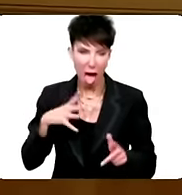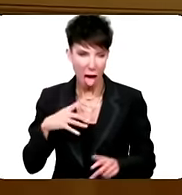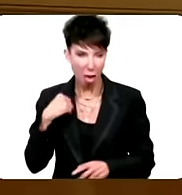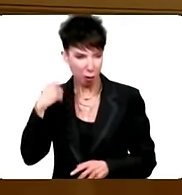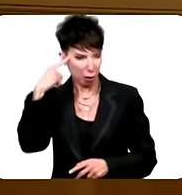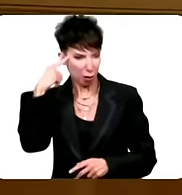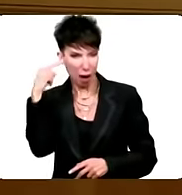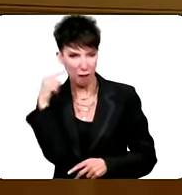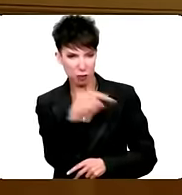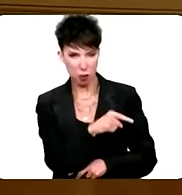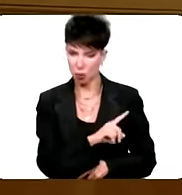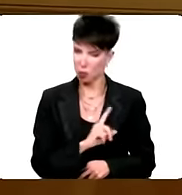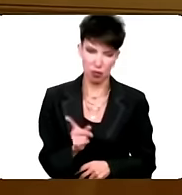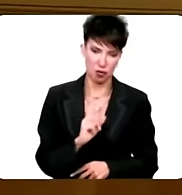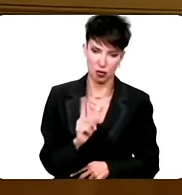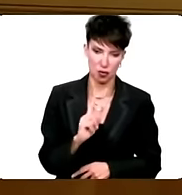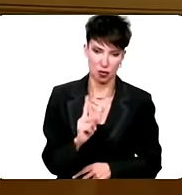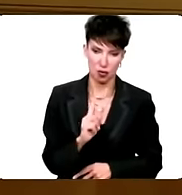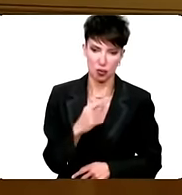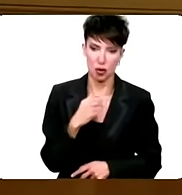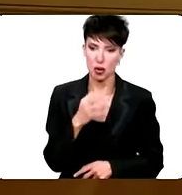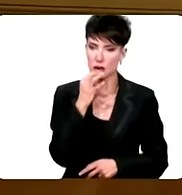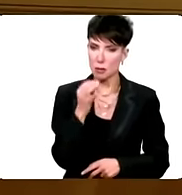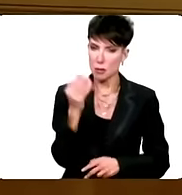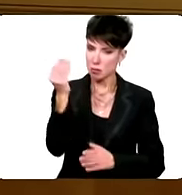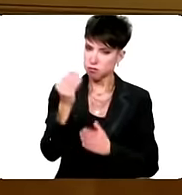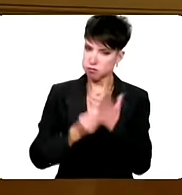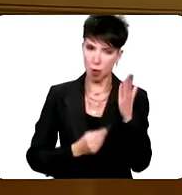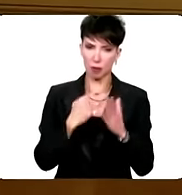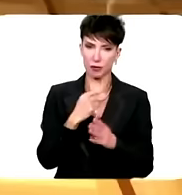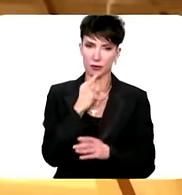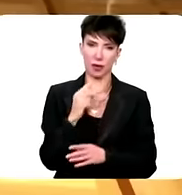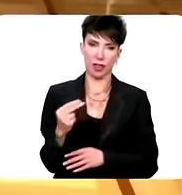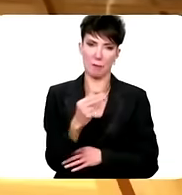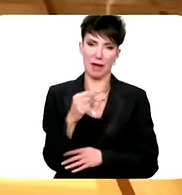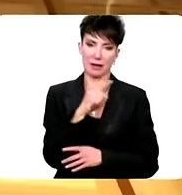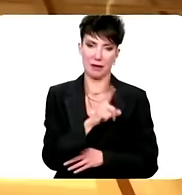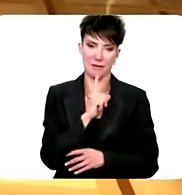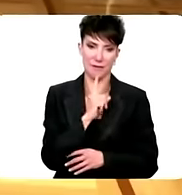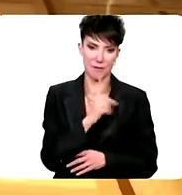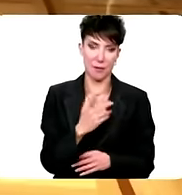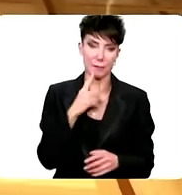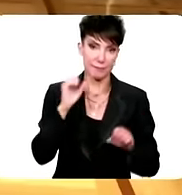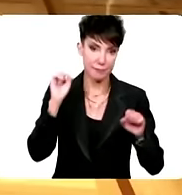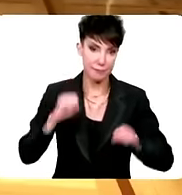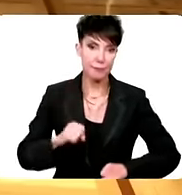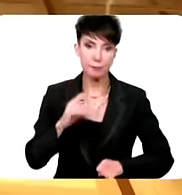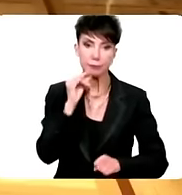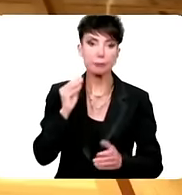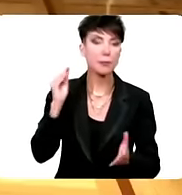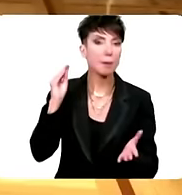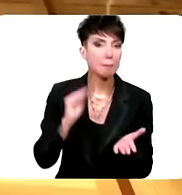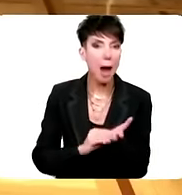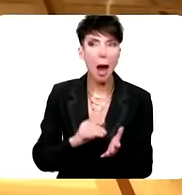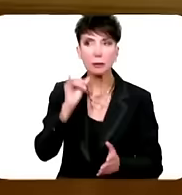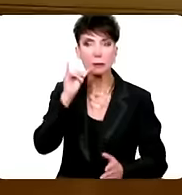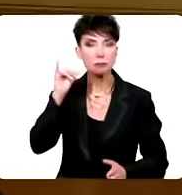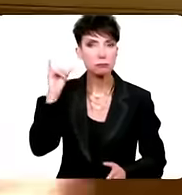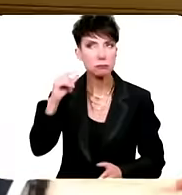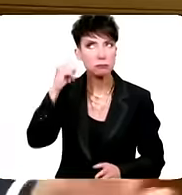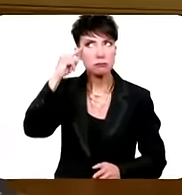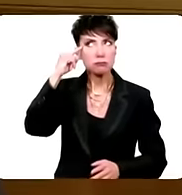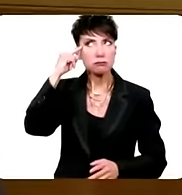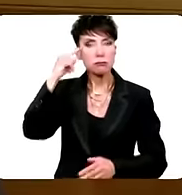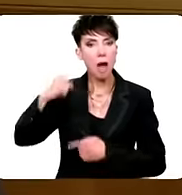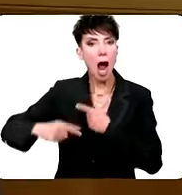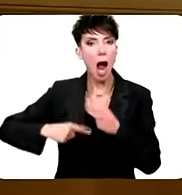Έχω μιλήσει πολλές φορές για τα θέματα αυτά, αλλά πάλι έχω κάνει τη δικιά μου ανάγνωση, δικιά μου εκτίμηση με την εμπειρία μου και